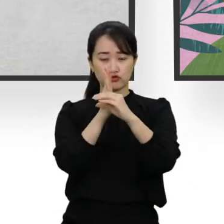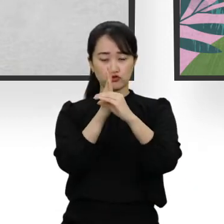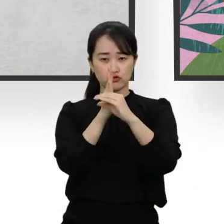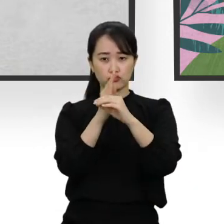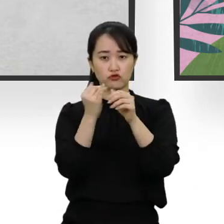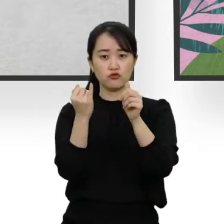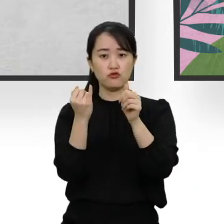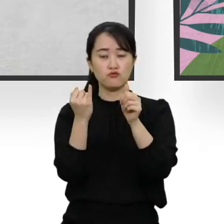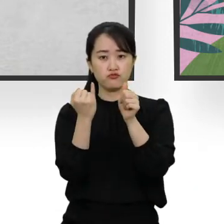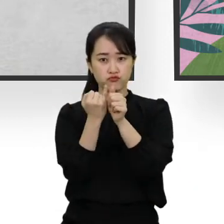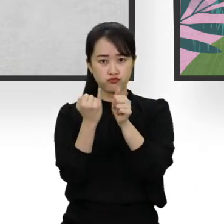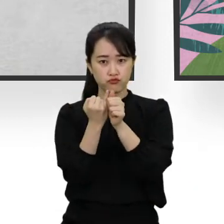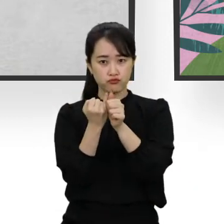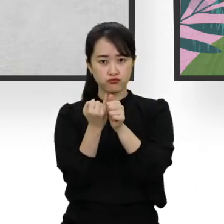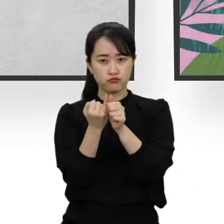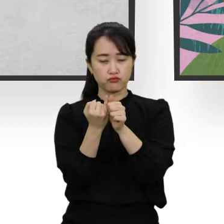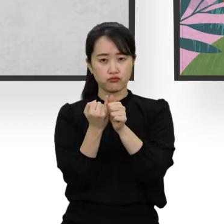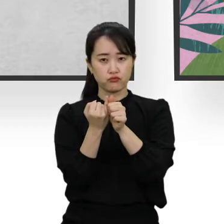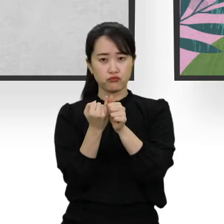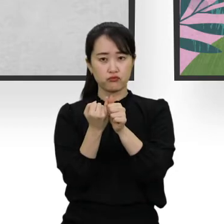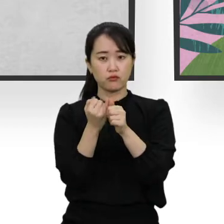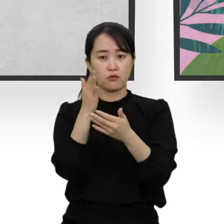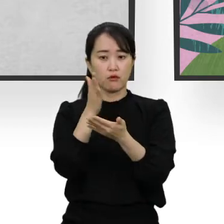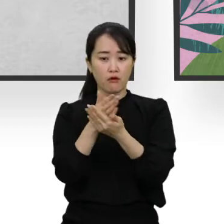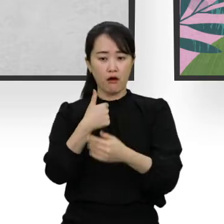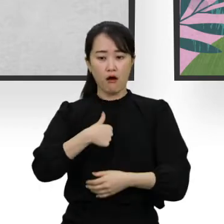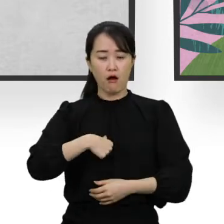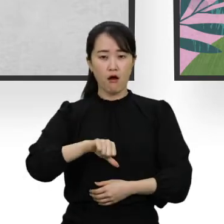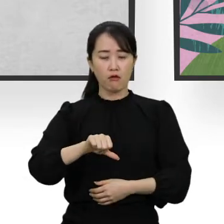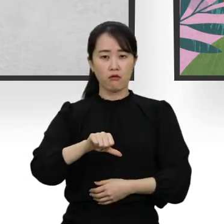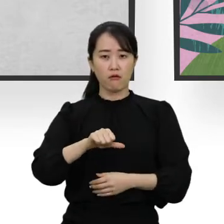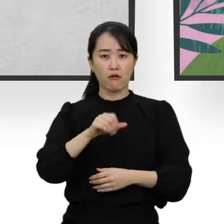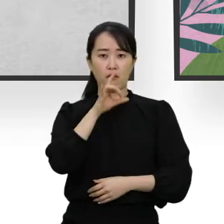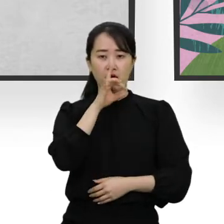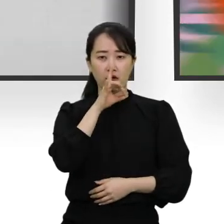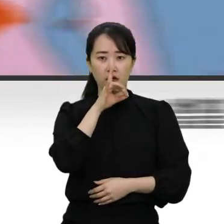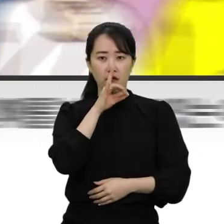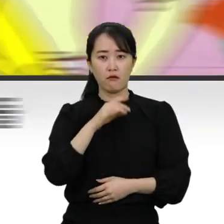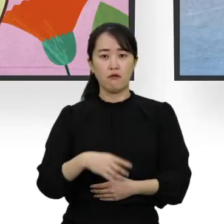부부와 딸은 영주권을 얻었지만 아들은 거절됐기 때문이죠.